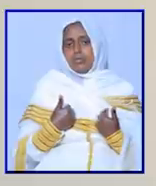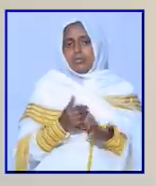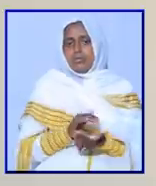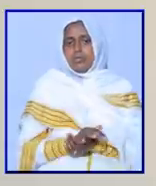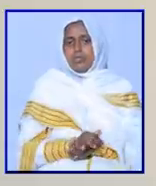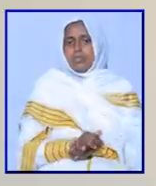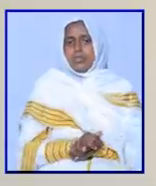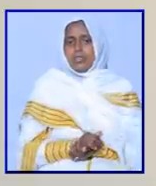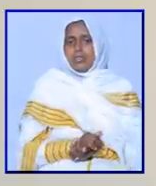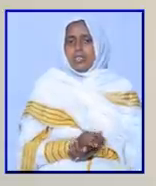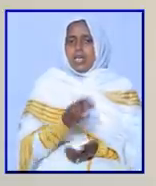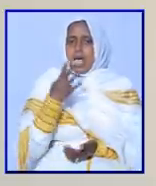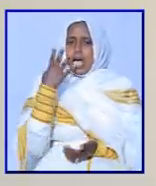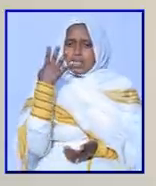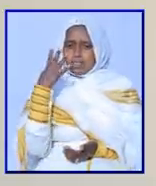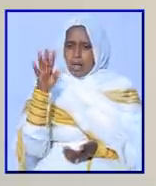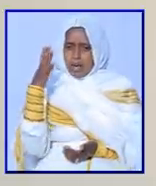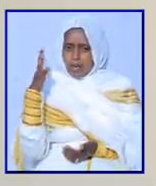ምክንያት አለው።